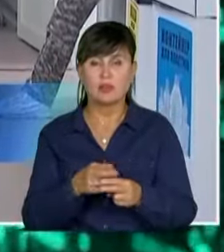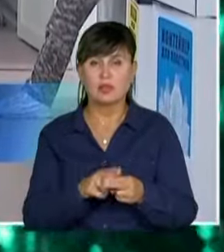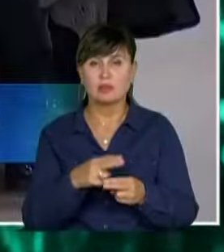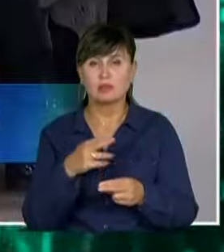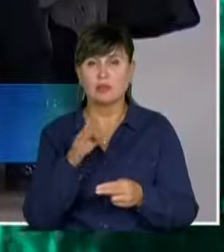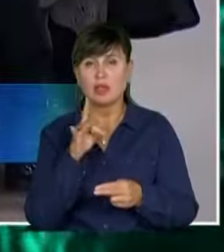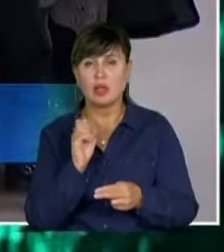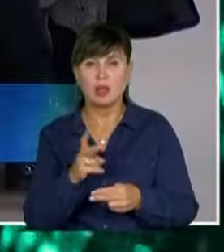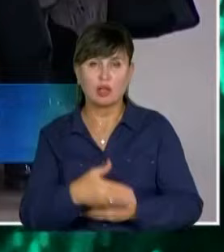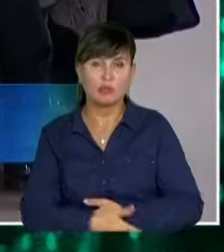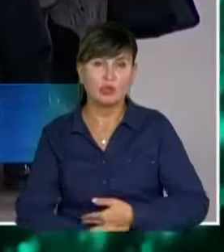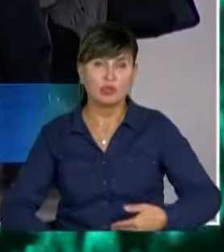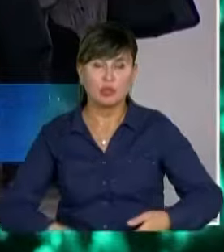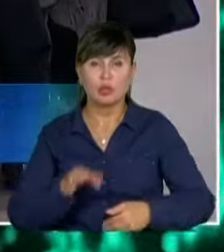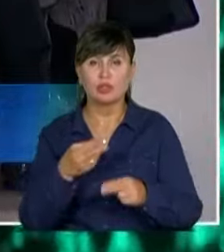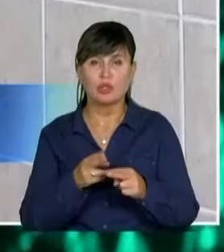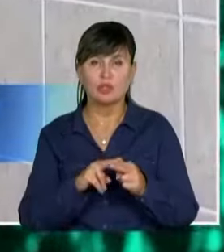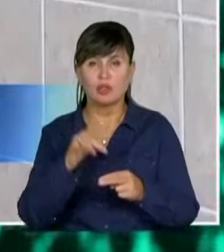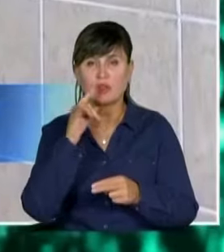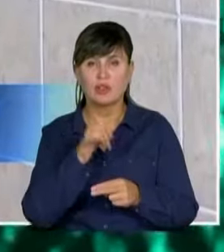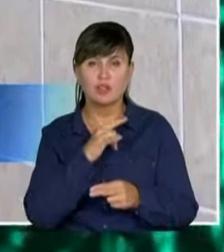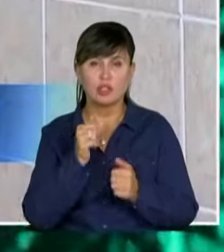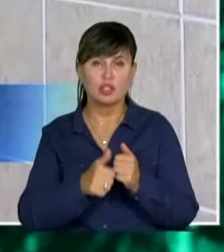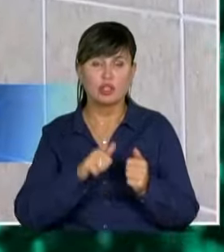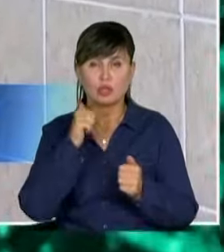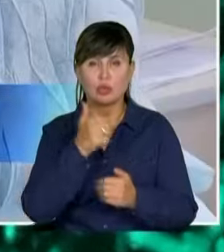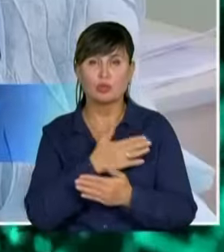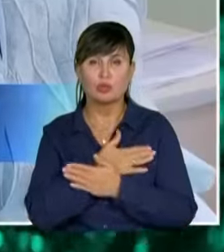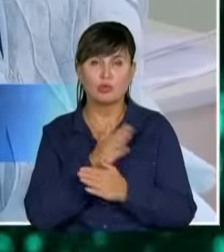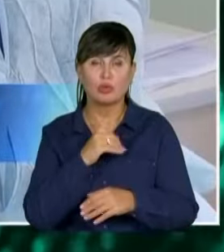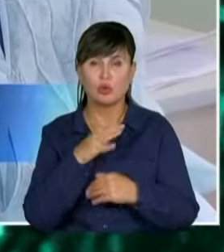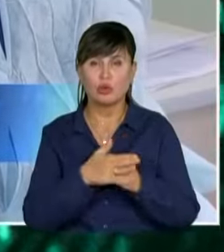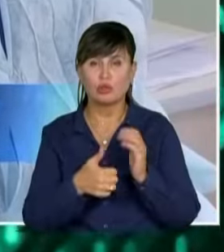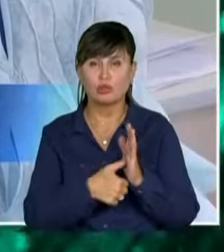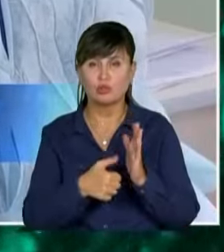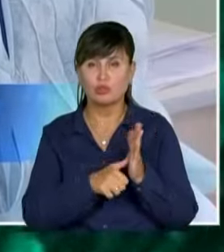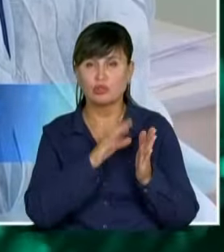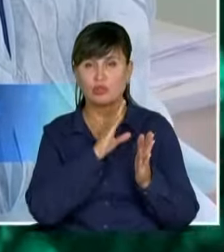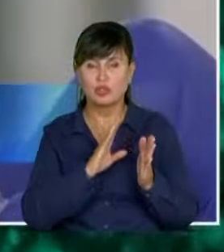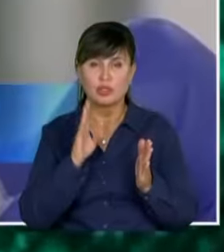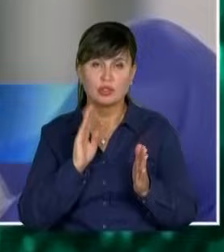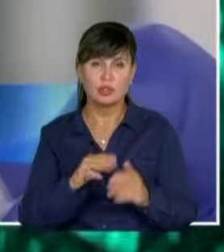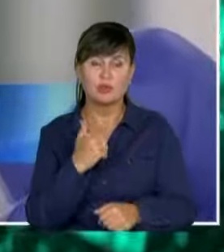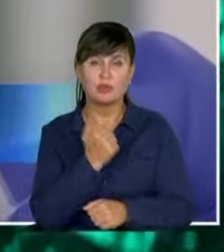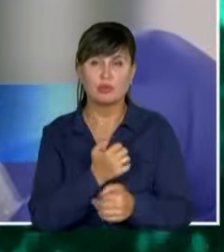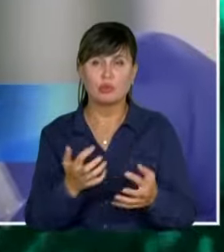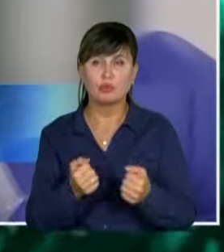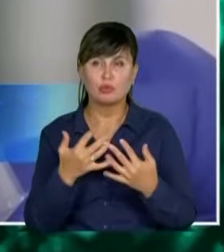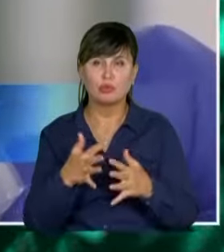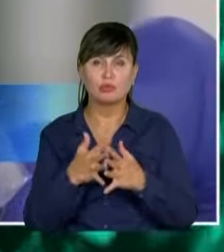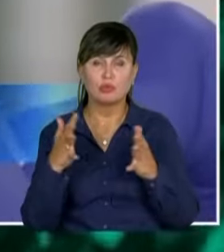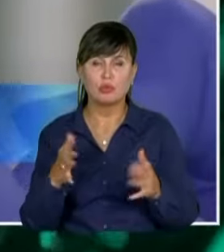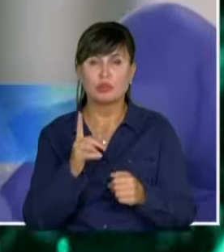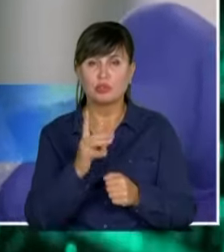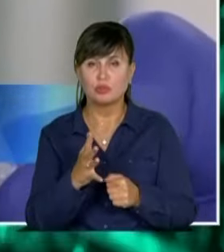рака шейки матки от которого в Казахстане ежегодно умирают около 600 женщин прививки получили уже больше